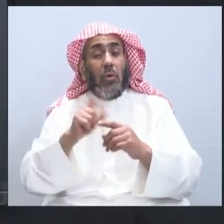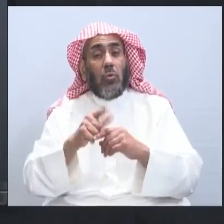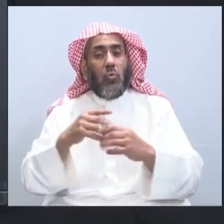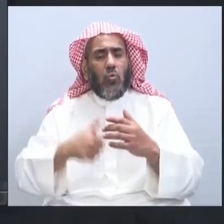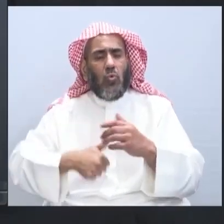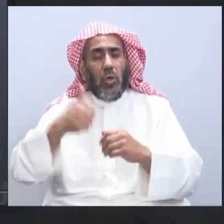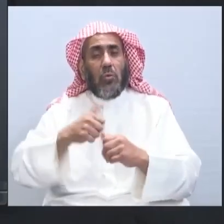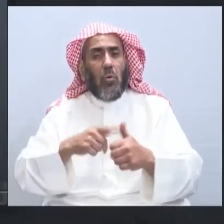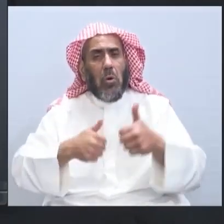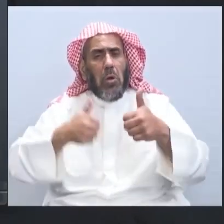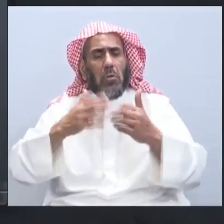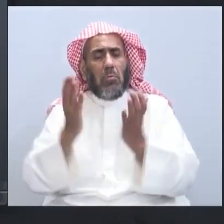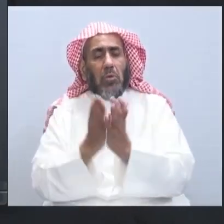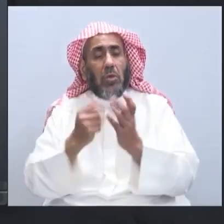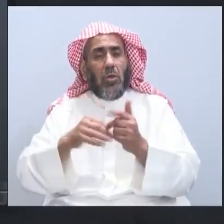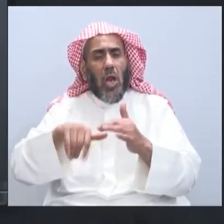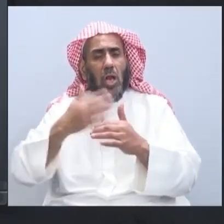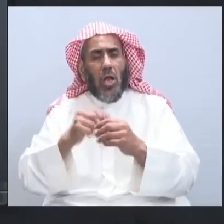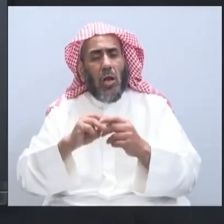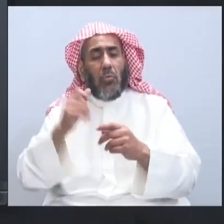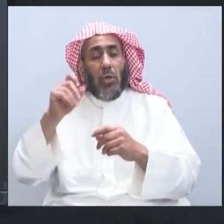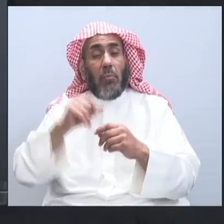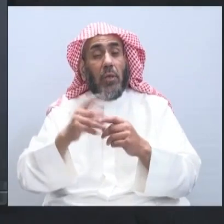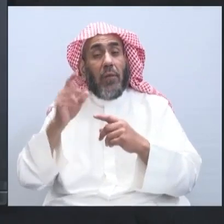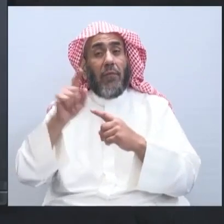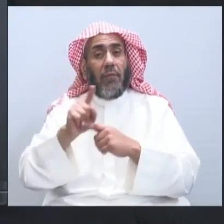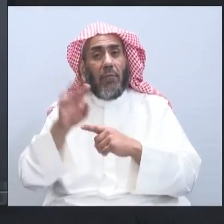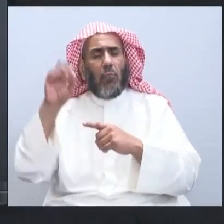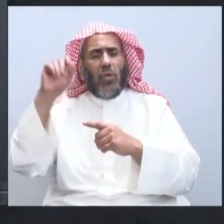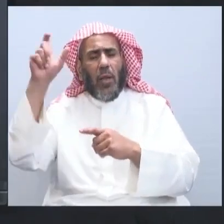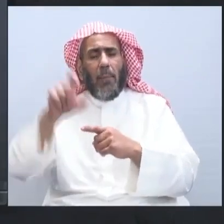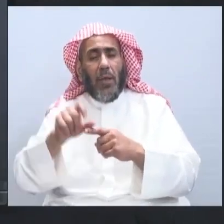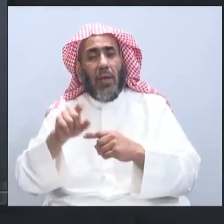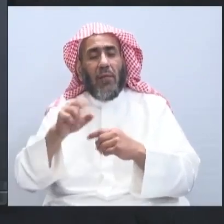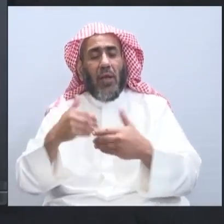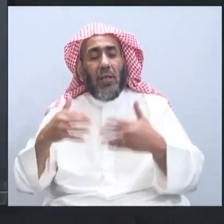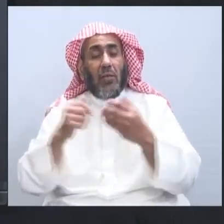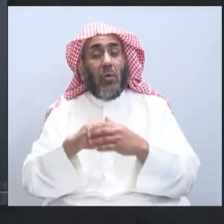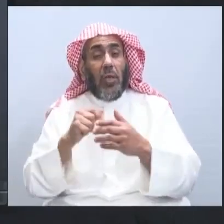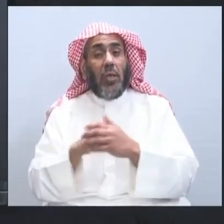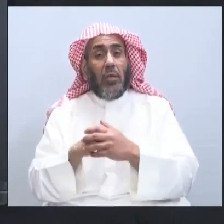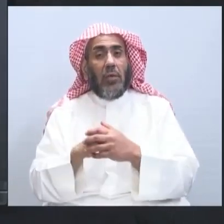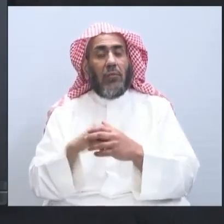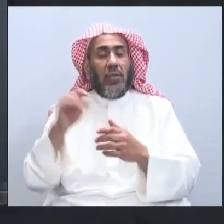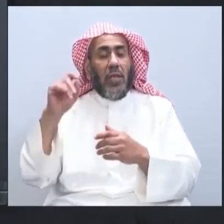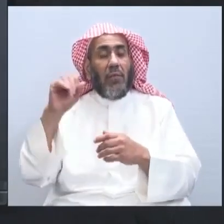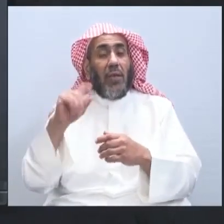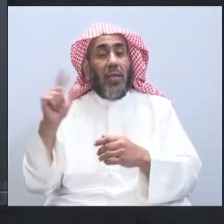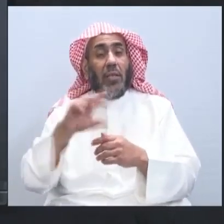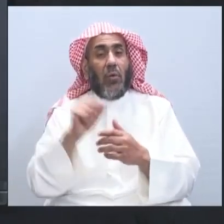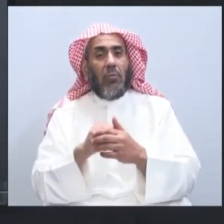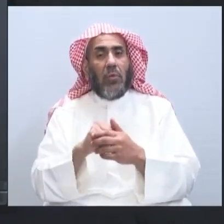يعد رائد مدرسه الاحياء متنبي في سيفيه في في قصائده وكذلك في سيف